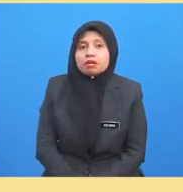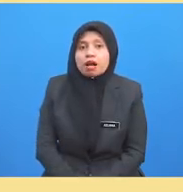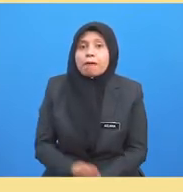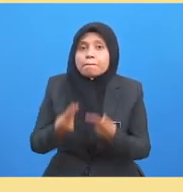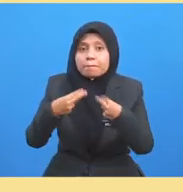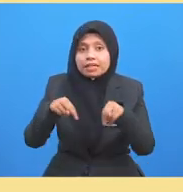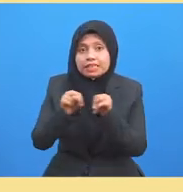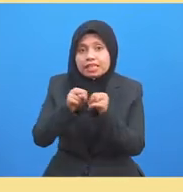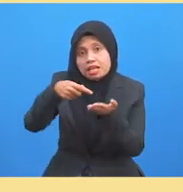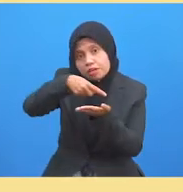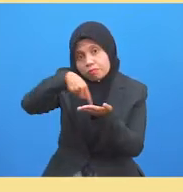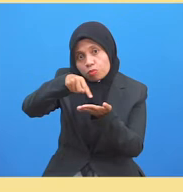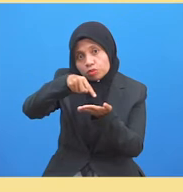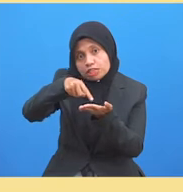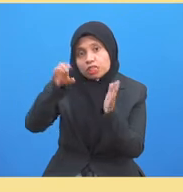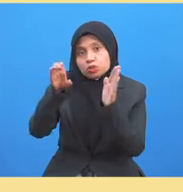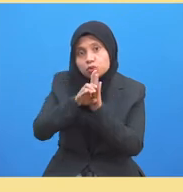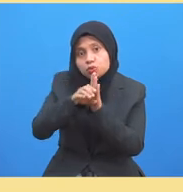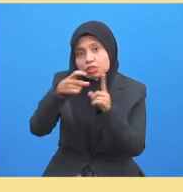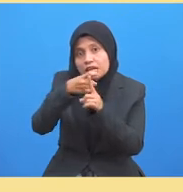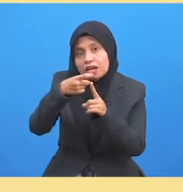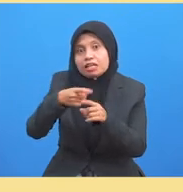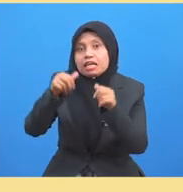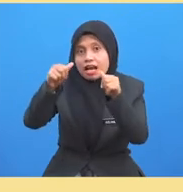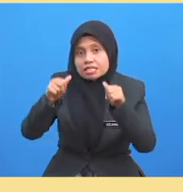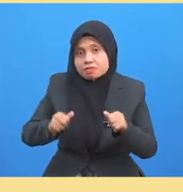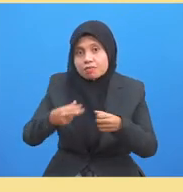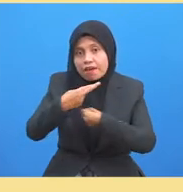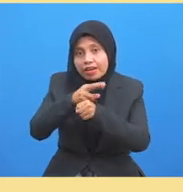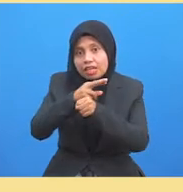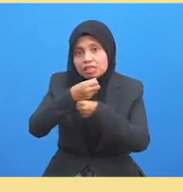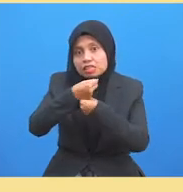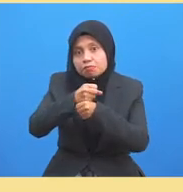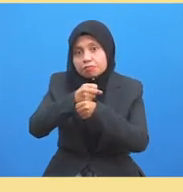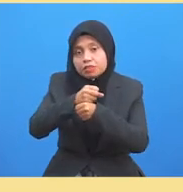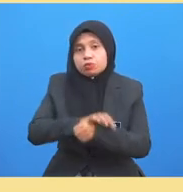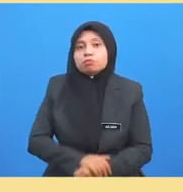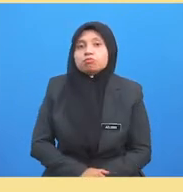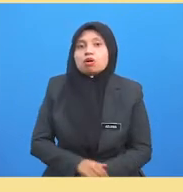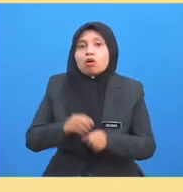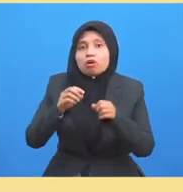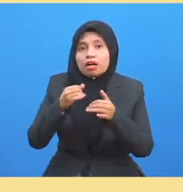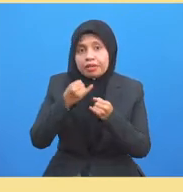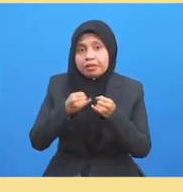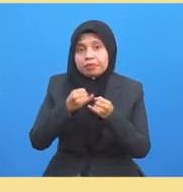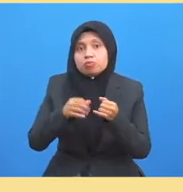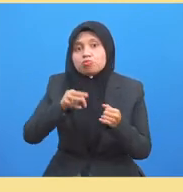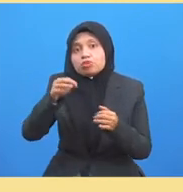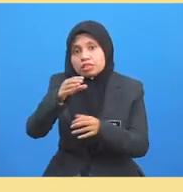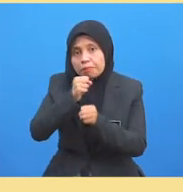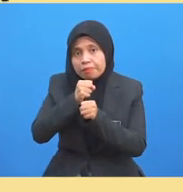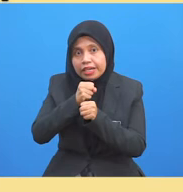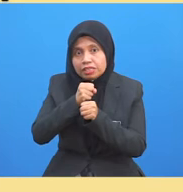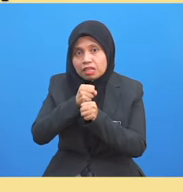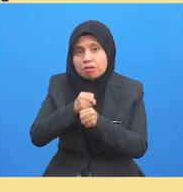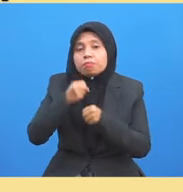menilai model olokan dari aspek reka bentuk. Akhir sekali, murid dapat